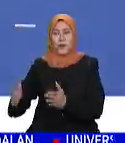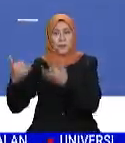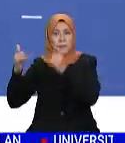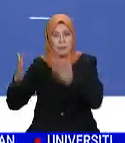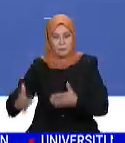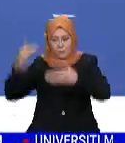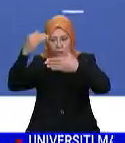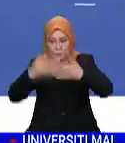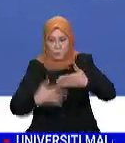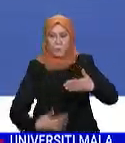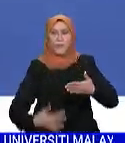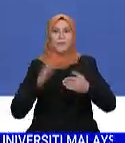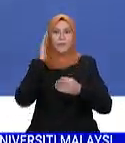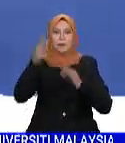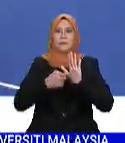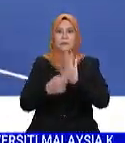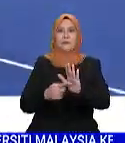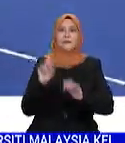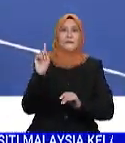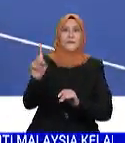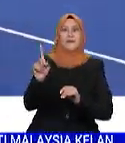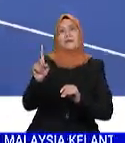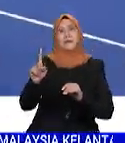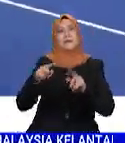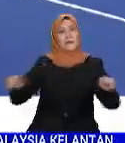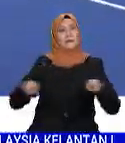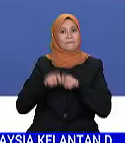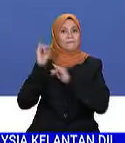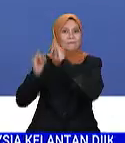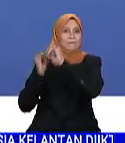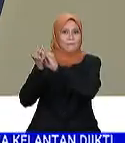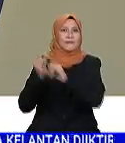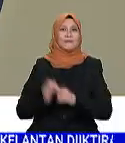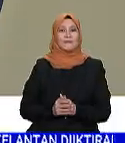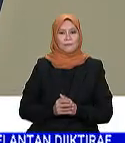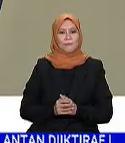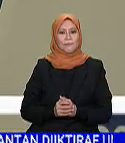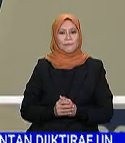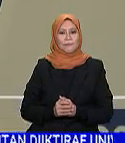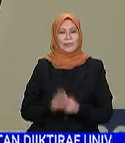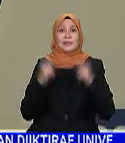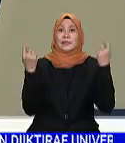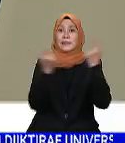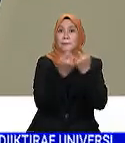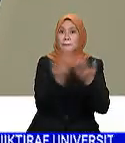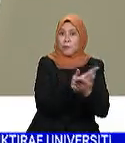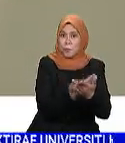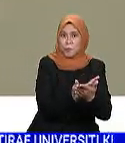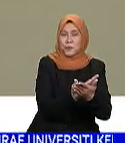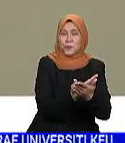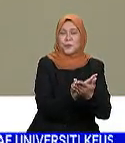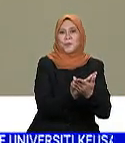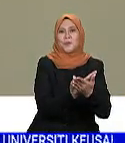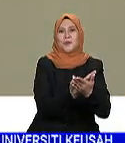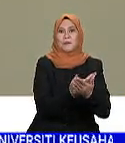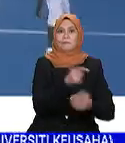yang tersenarai bakal membuat penampilan pertama di pentas antarbangsa pasca ini Pekanbaru sonbilo